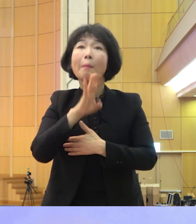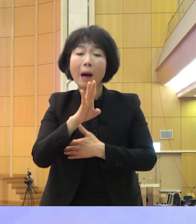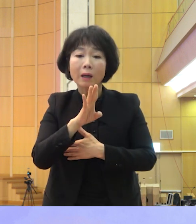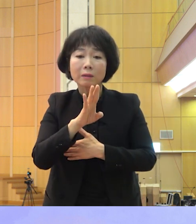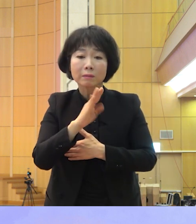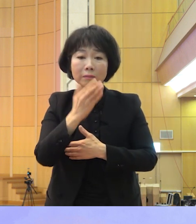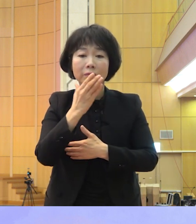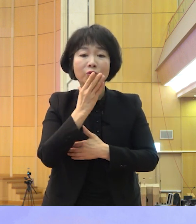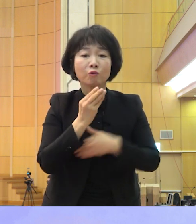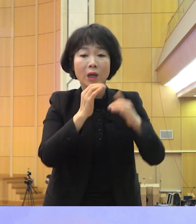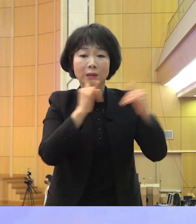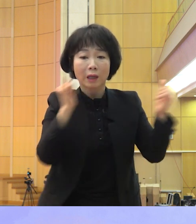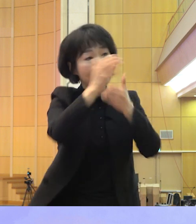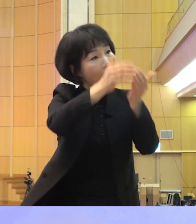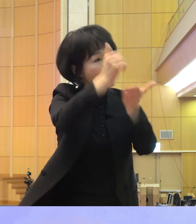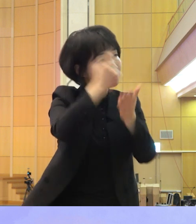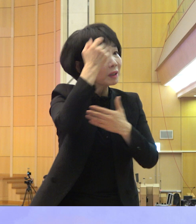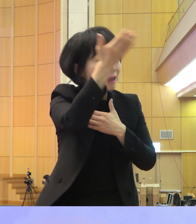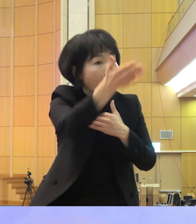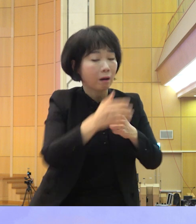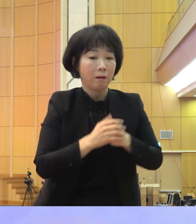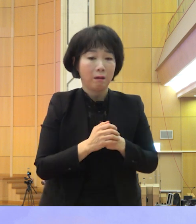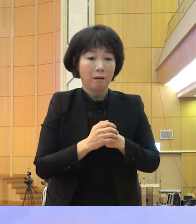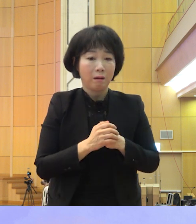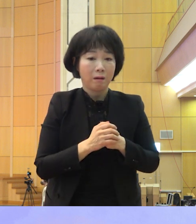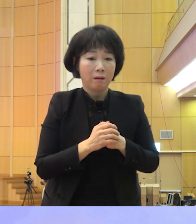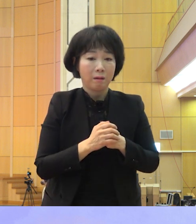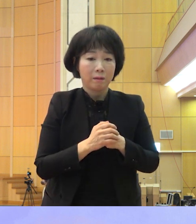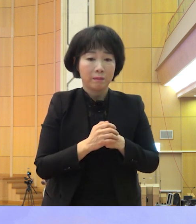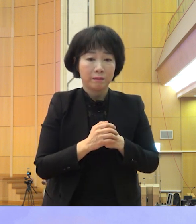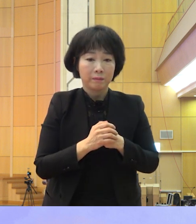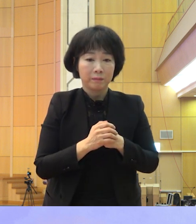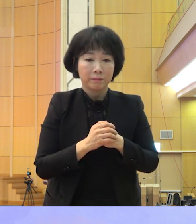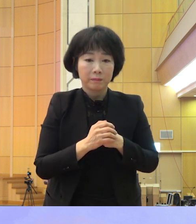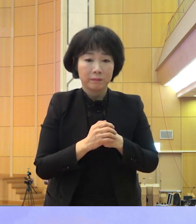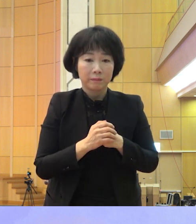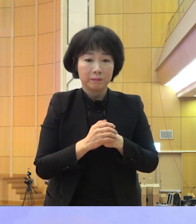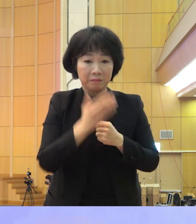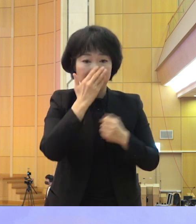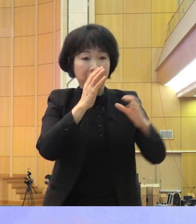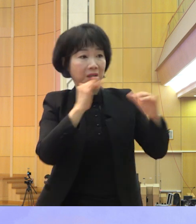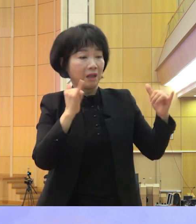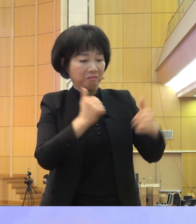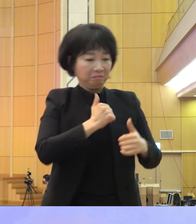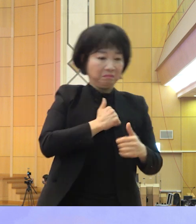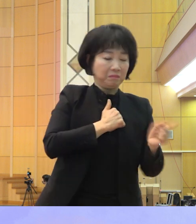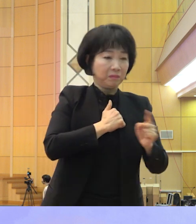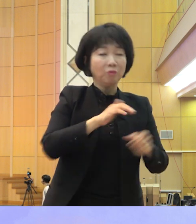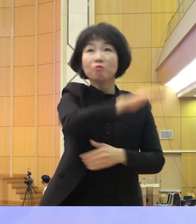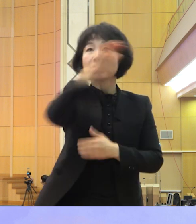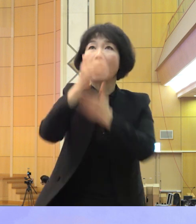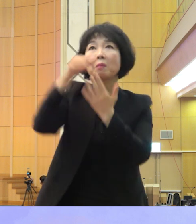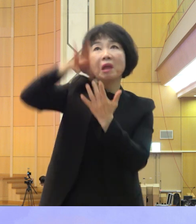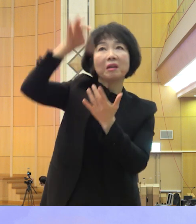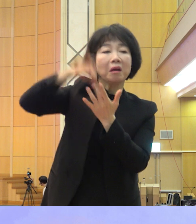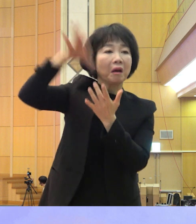이스라엘 백성들은 자기네들만 하나님이라고 그러고 우리가 하나님 믿는다고 하는 건 다 그건 인정 안 해요.